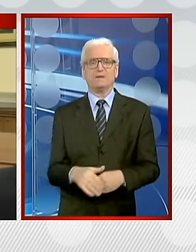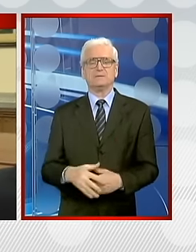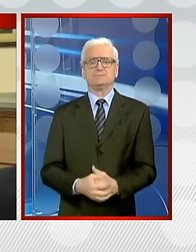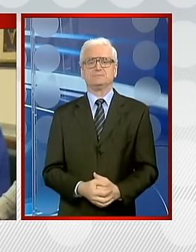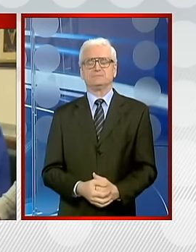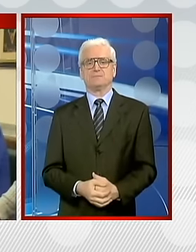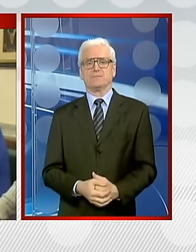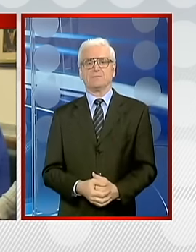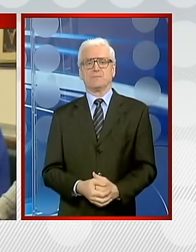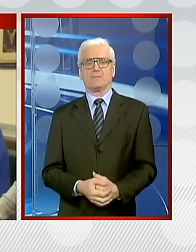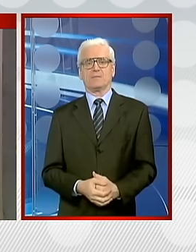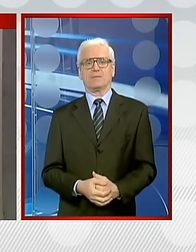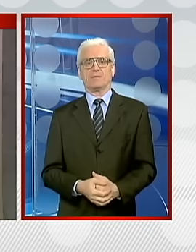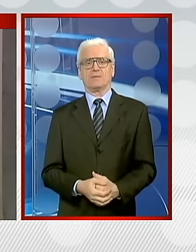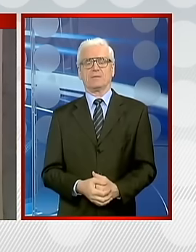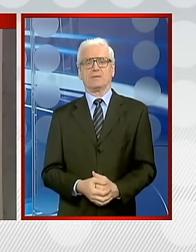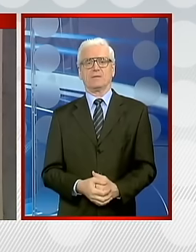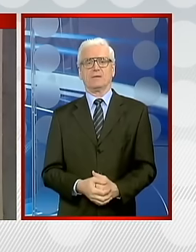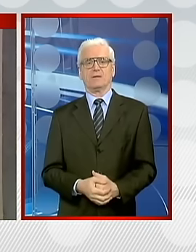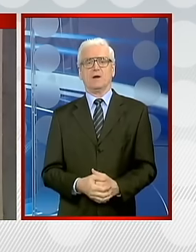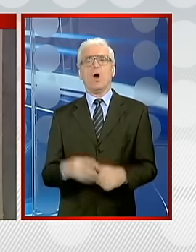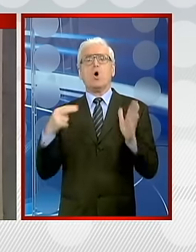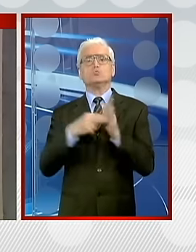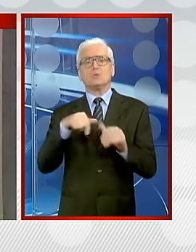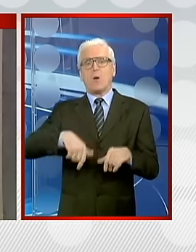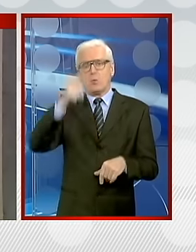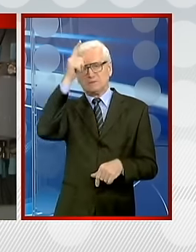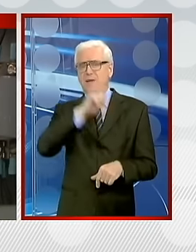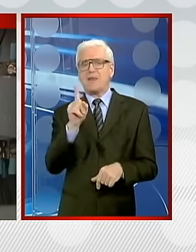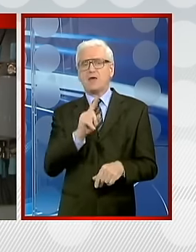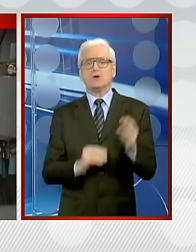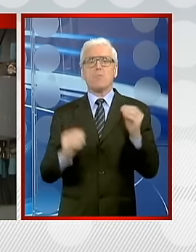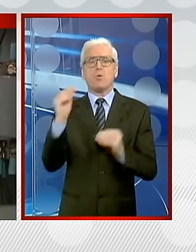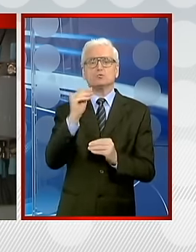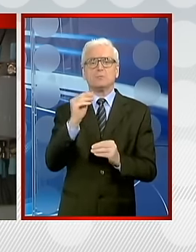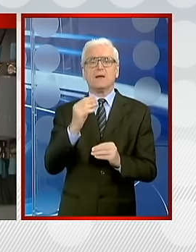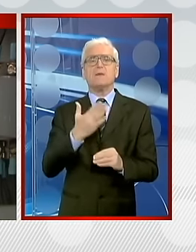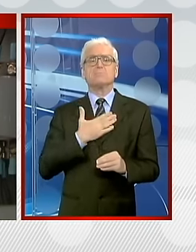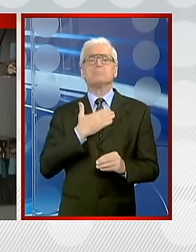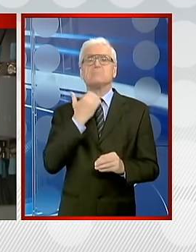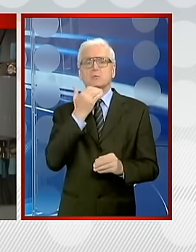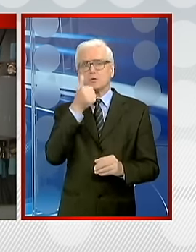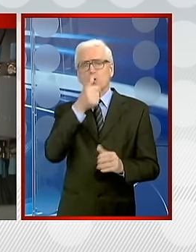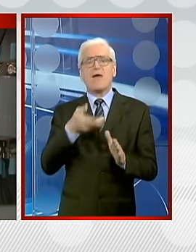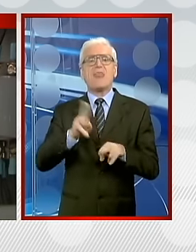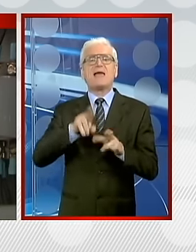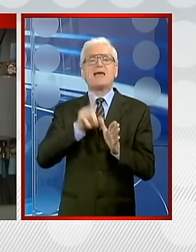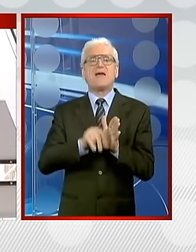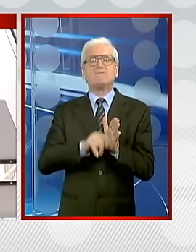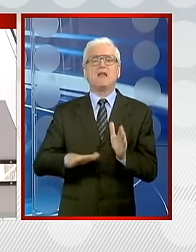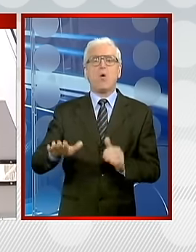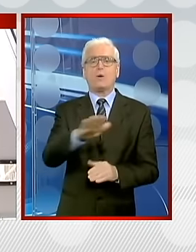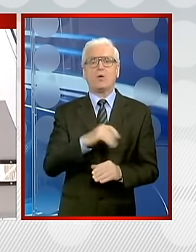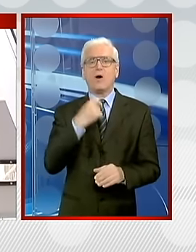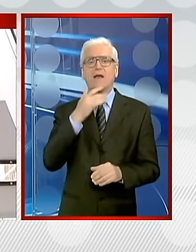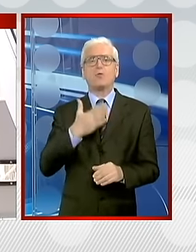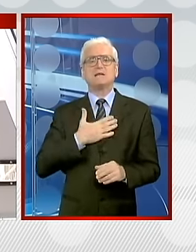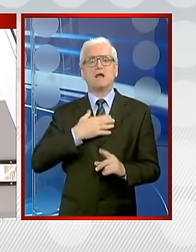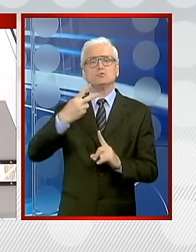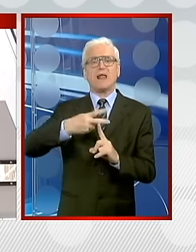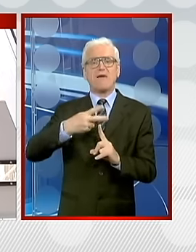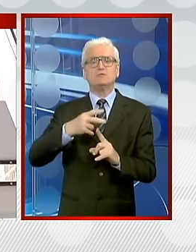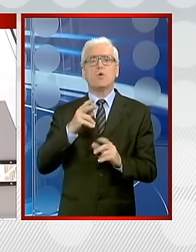Struja u Srbiji neće poskupeti. iako je najjeftinija u regionu, izjavio je za